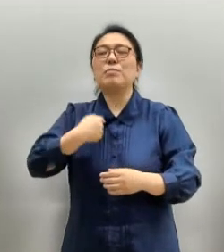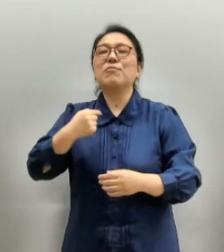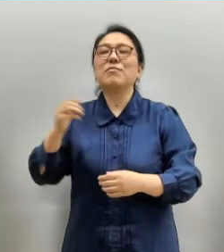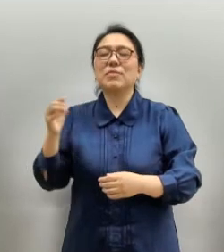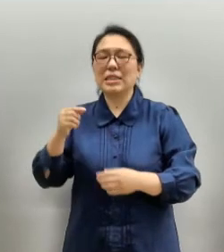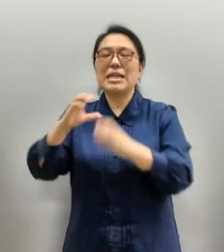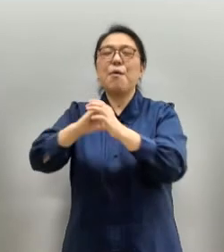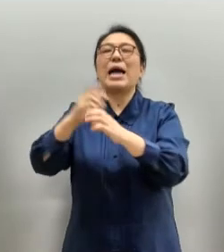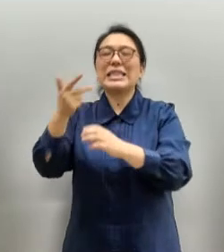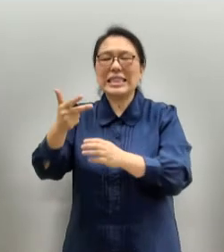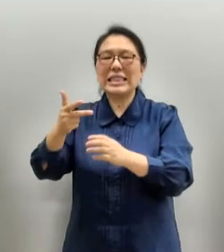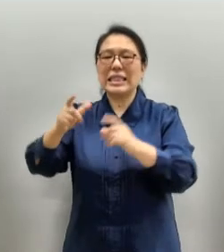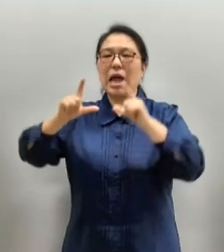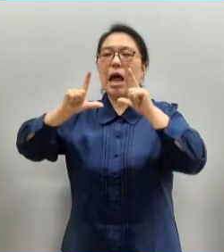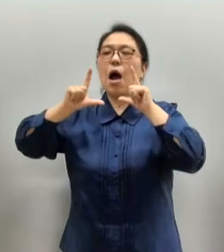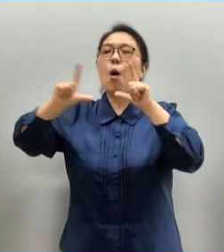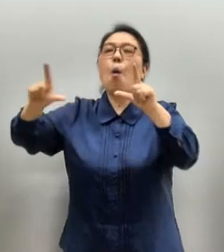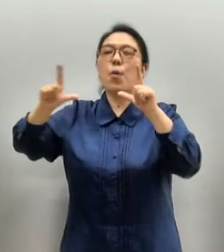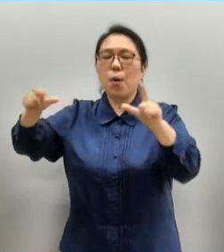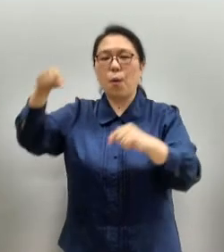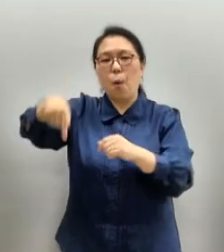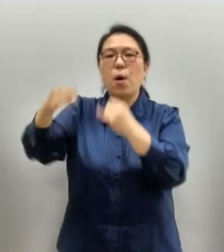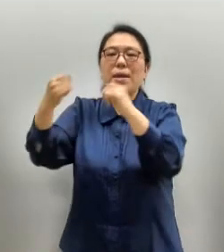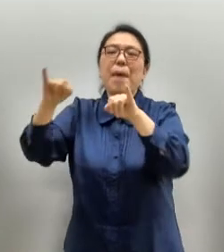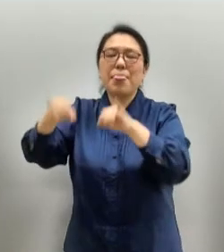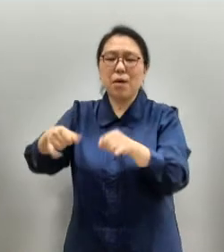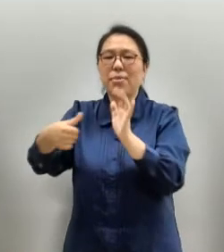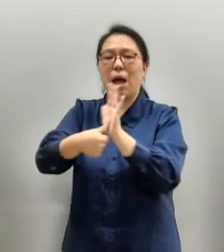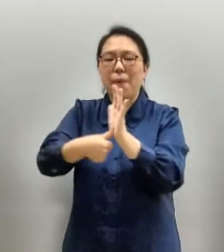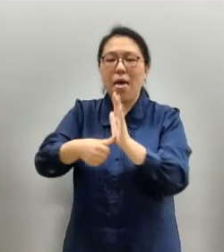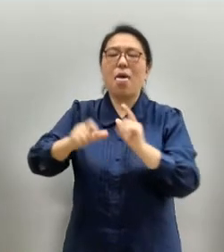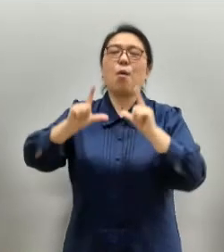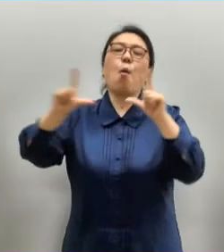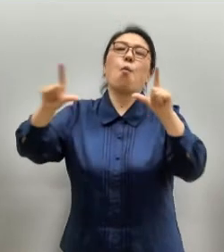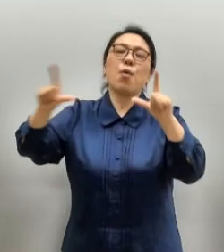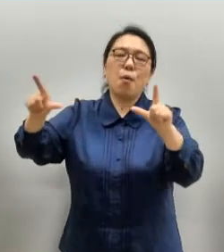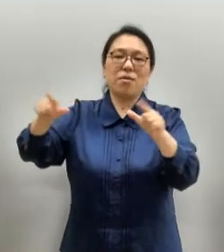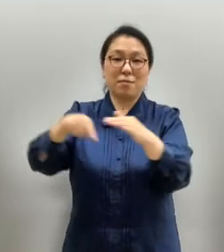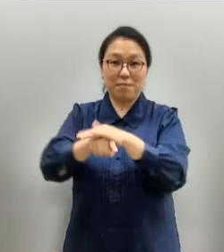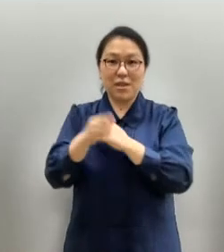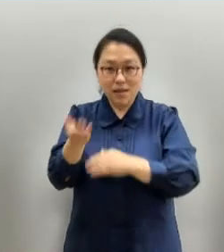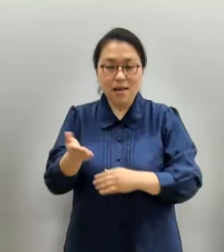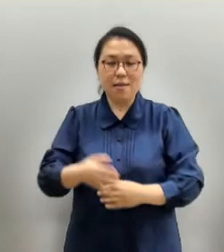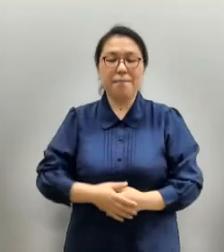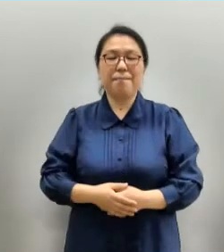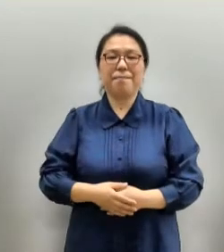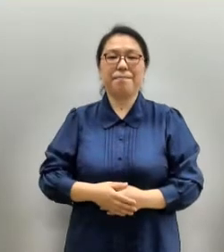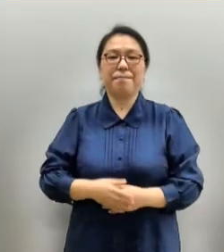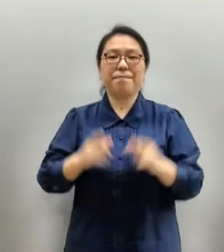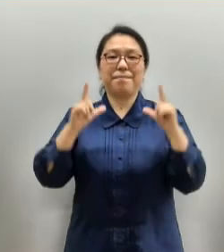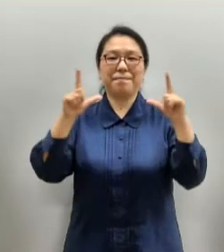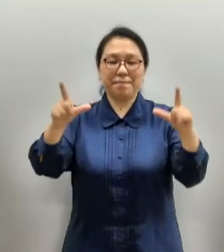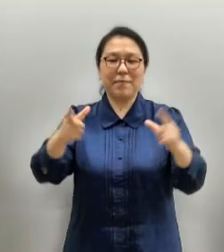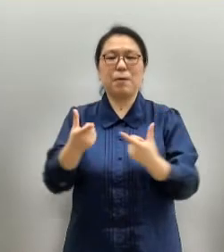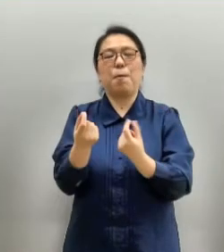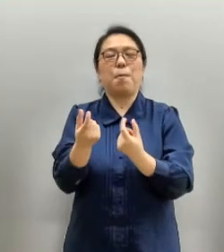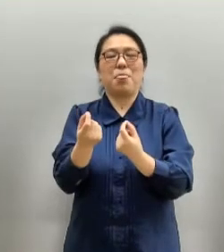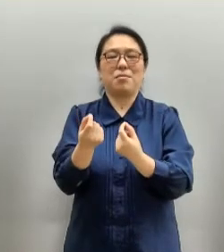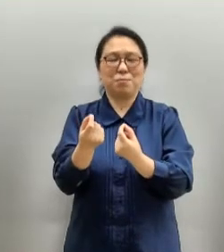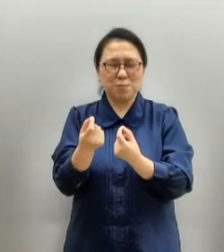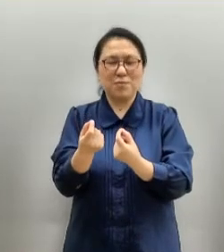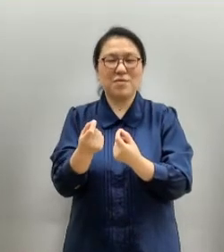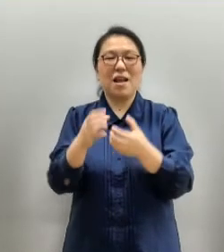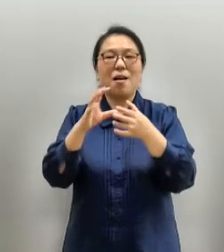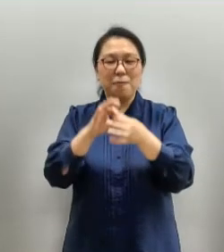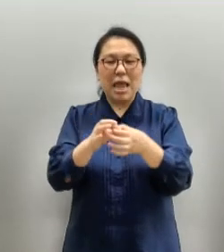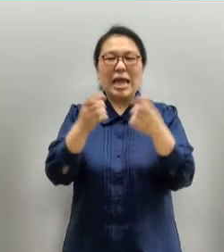ふうに読めるんですが、そういう理解で間違いないでしょうか。 はい、そういうような趣旨でございます。ですので、もうできるだけと言っちゃあれです